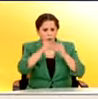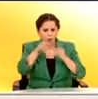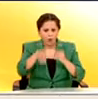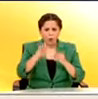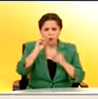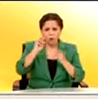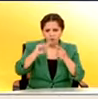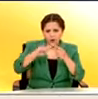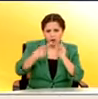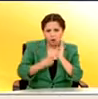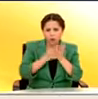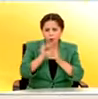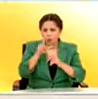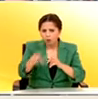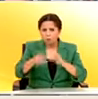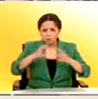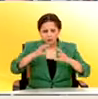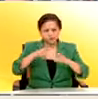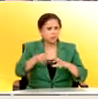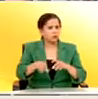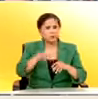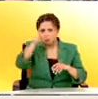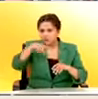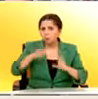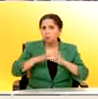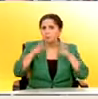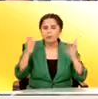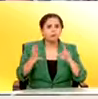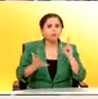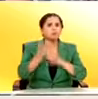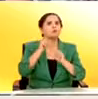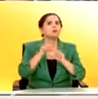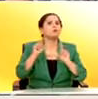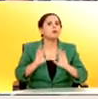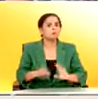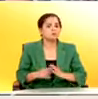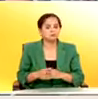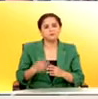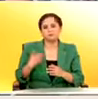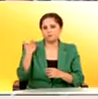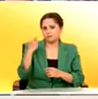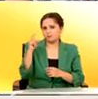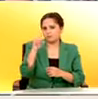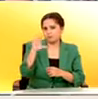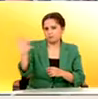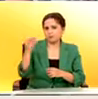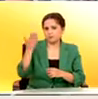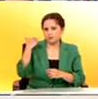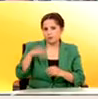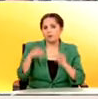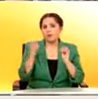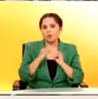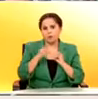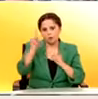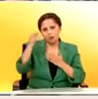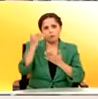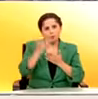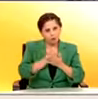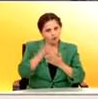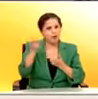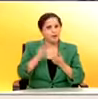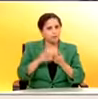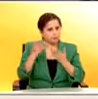में भारत ने ये बहुत बड़ा कदम उठाया है। पिछले हफ्ते मुंबई में एक कार्यक्रम के